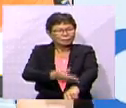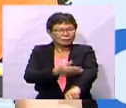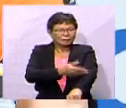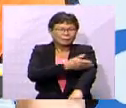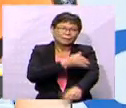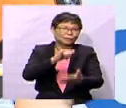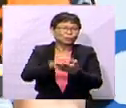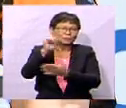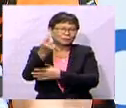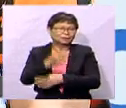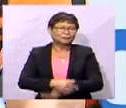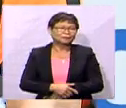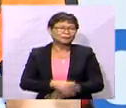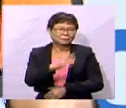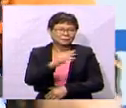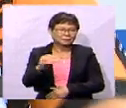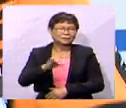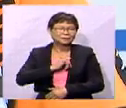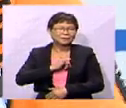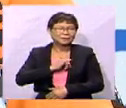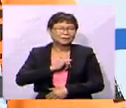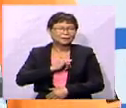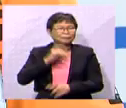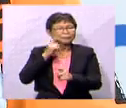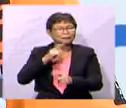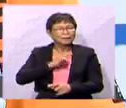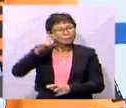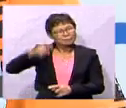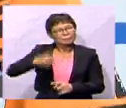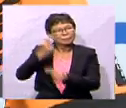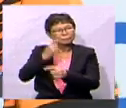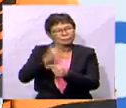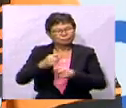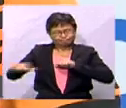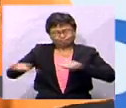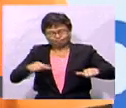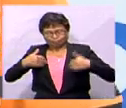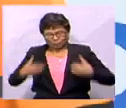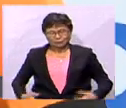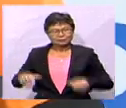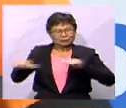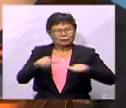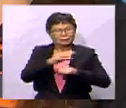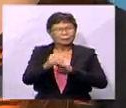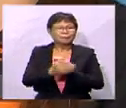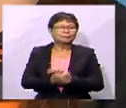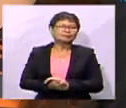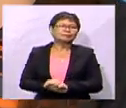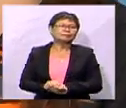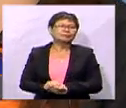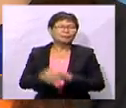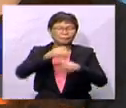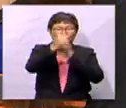tu sajalah. Dan juga saya kena mengekalkan tahap kecergasan dan juga kekuatan saya.